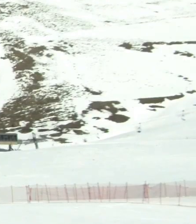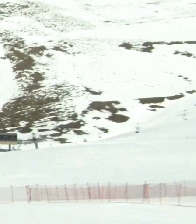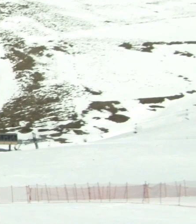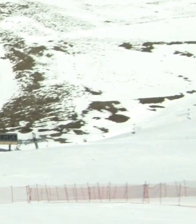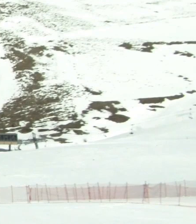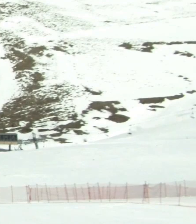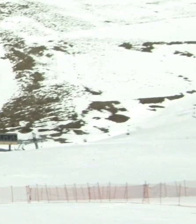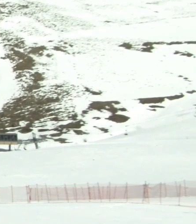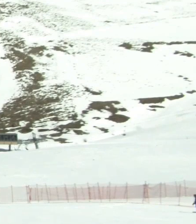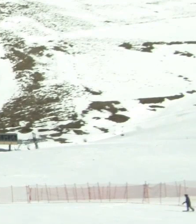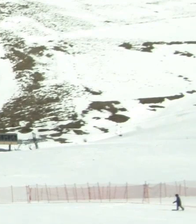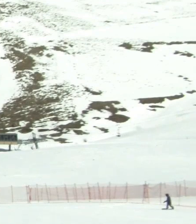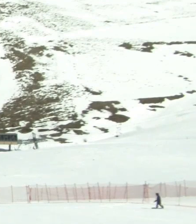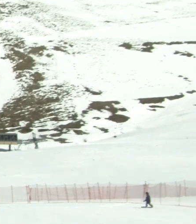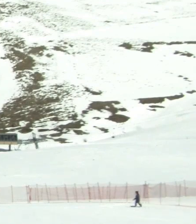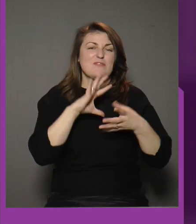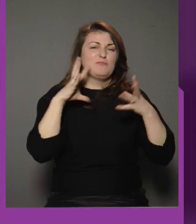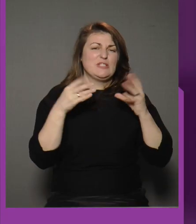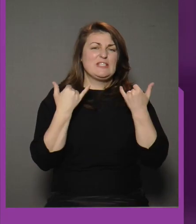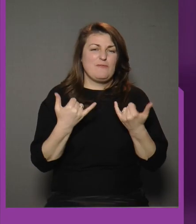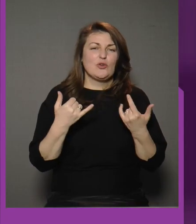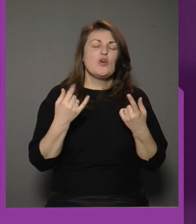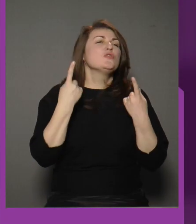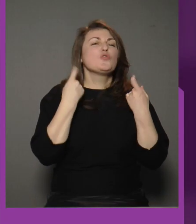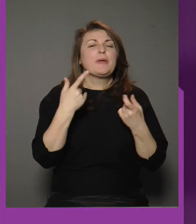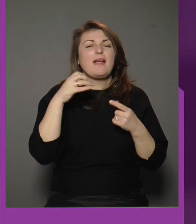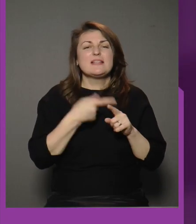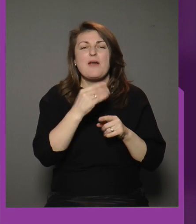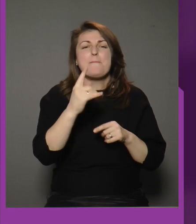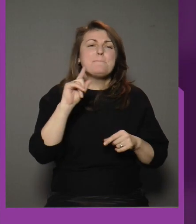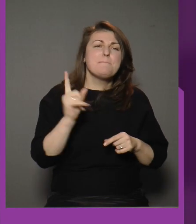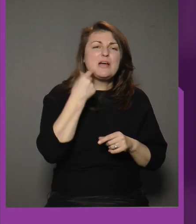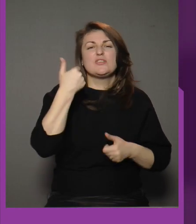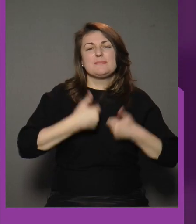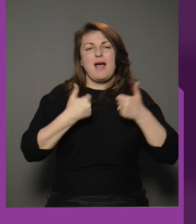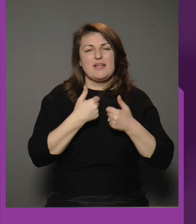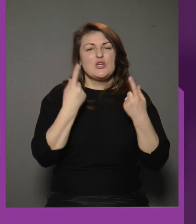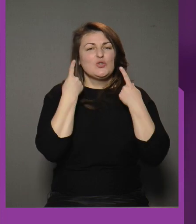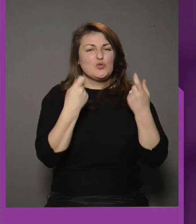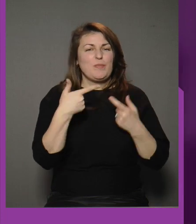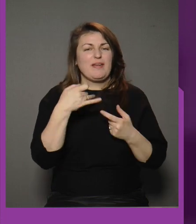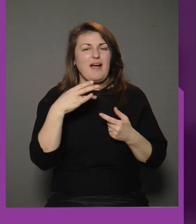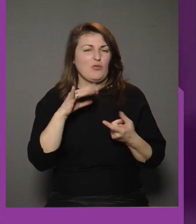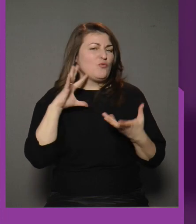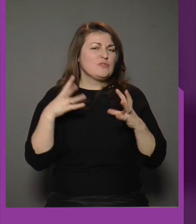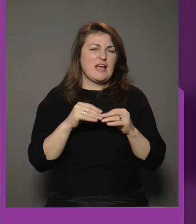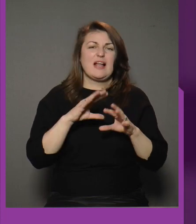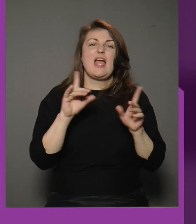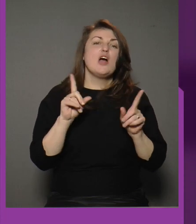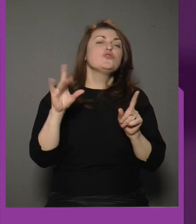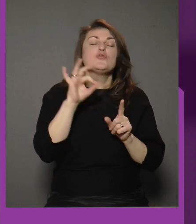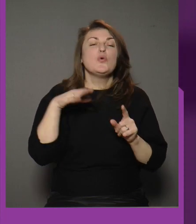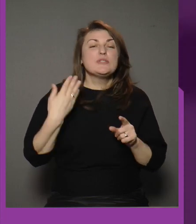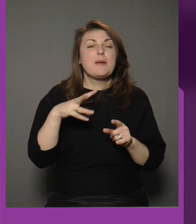Христини це взагалі сьогоднішній супергігант, це її перші змагання супергіганту, взагалі перші. Що стосується